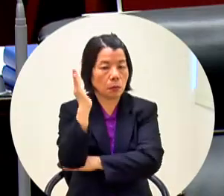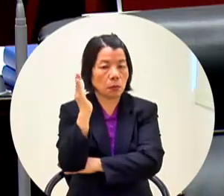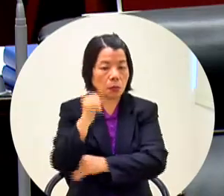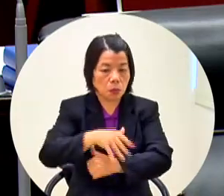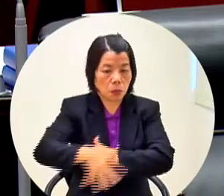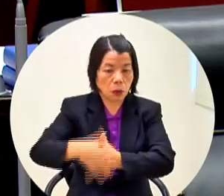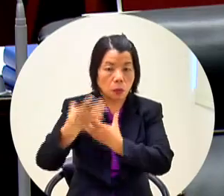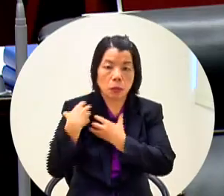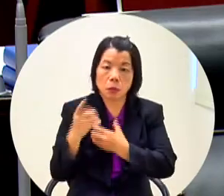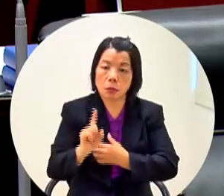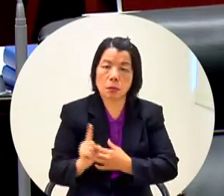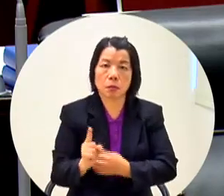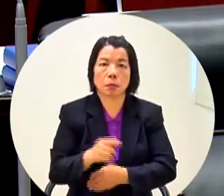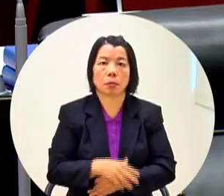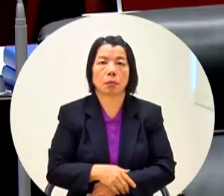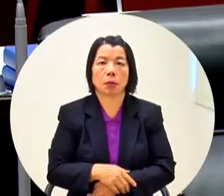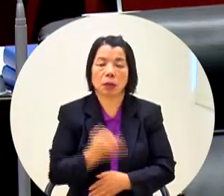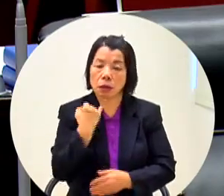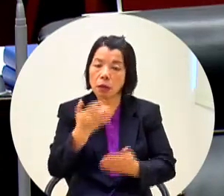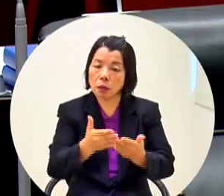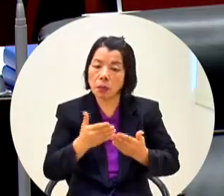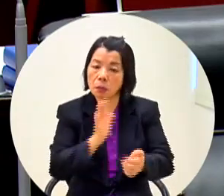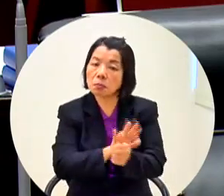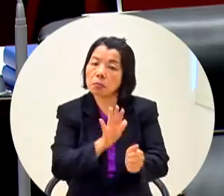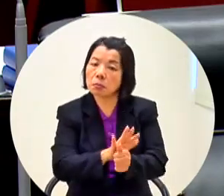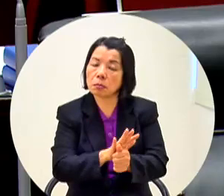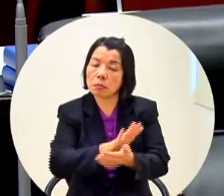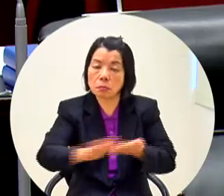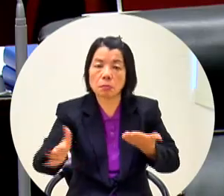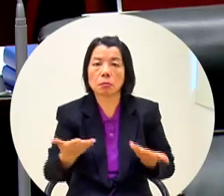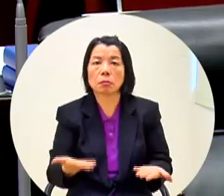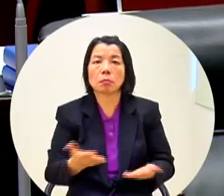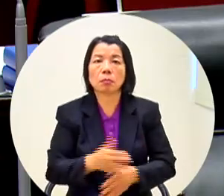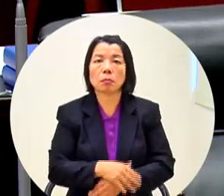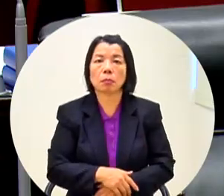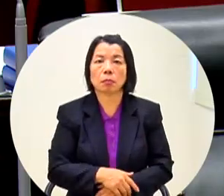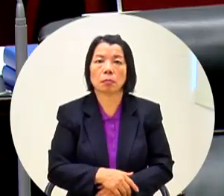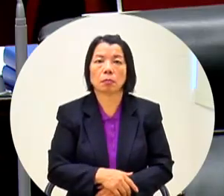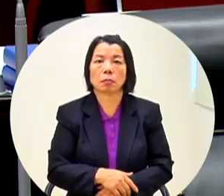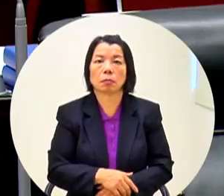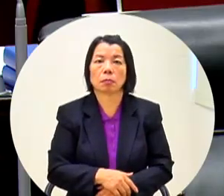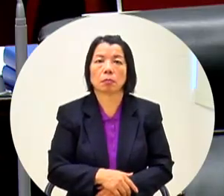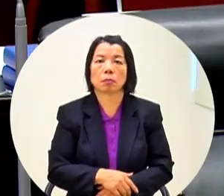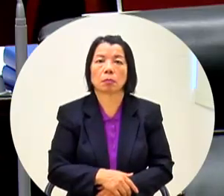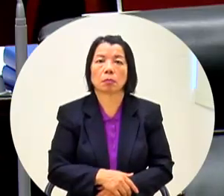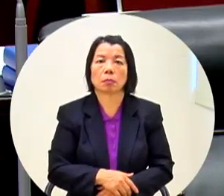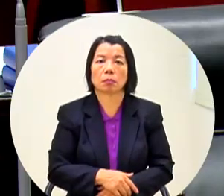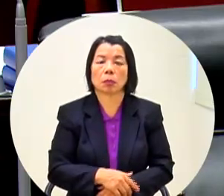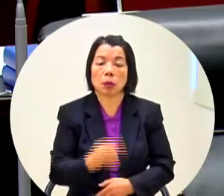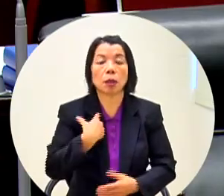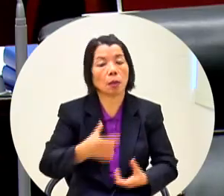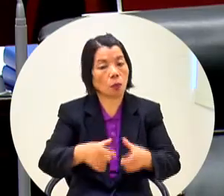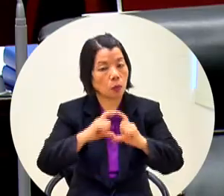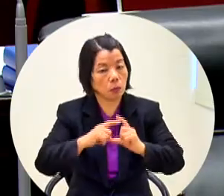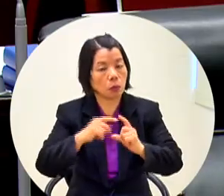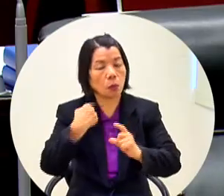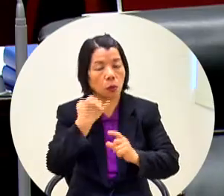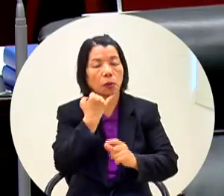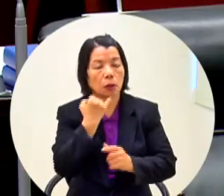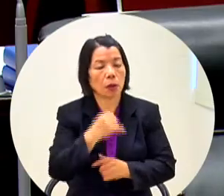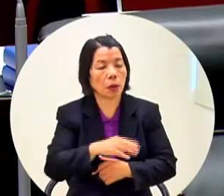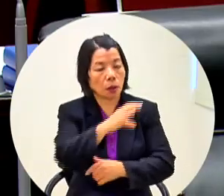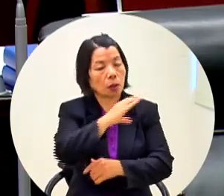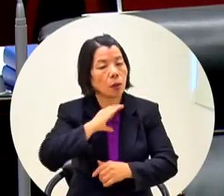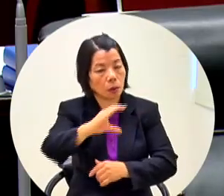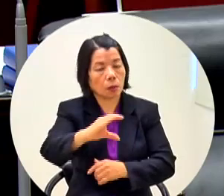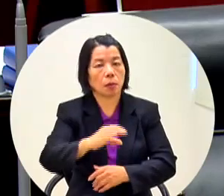个部门哈，可以把这样的一个问题哈，回应给我们，好让我们跟居民们进跟他们做一个说